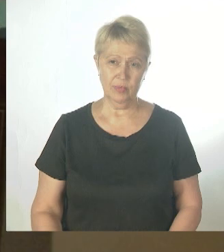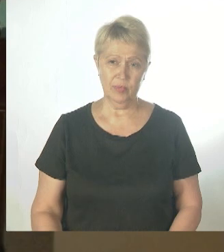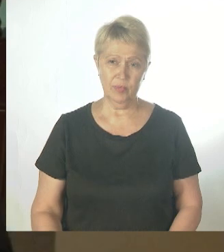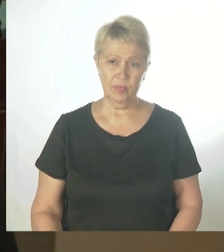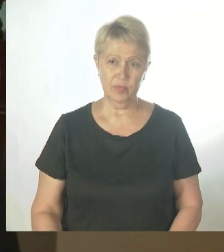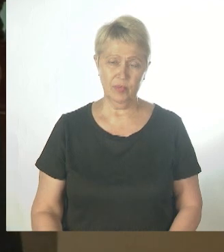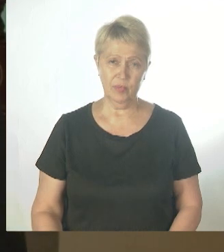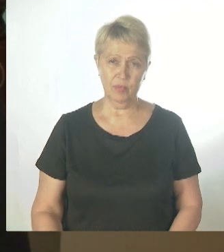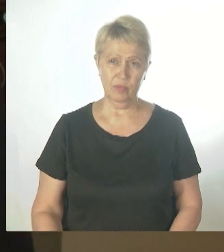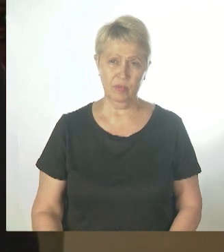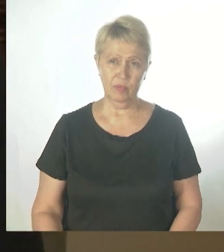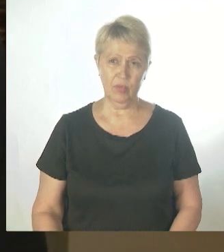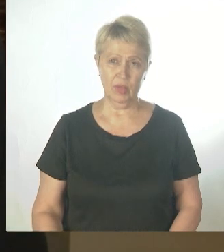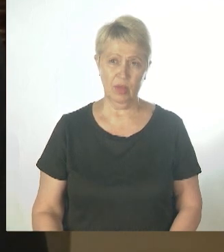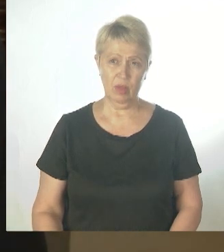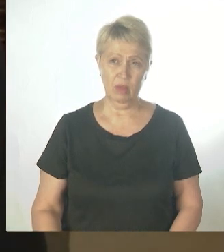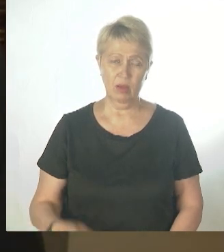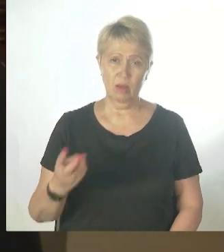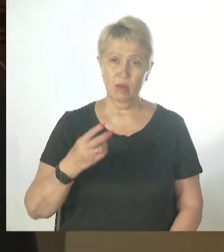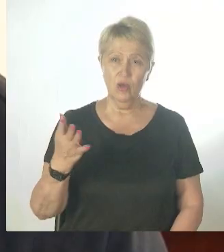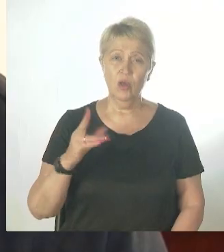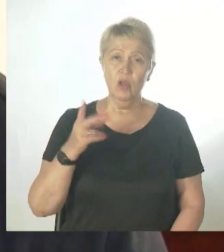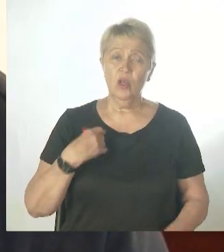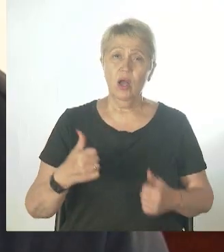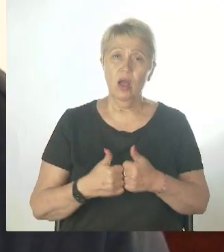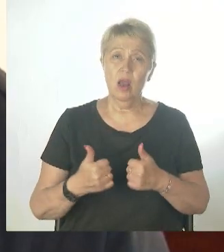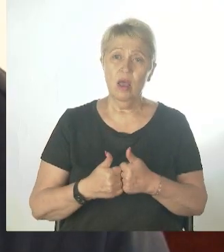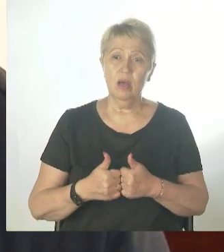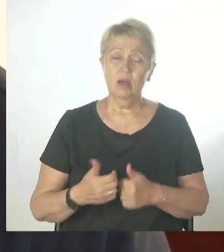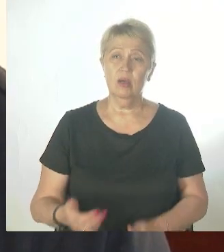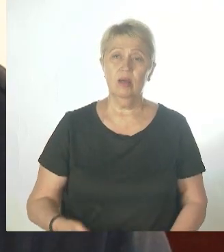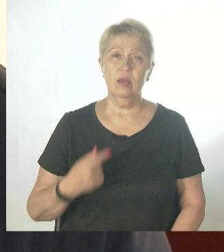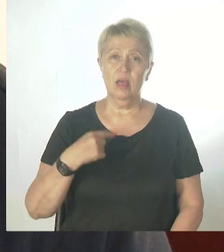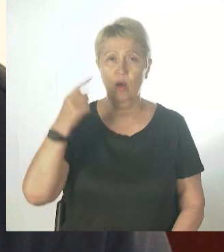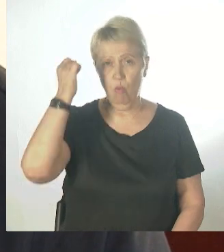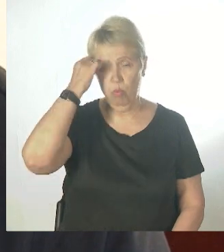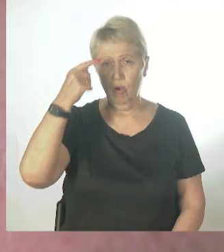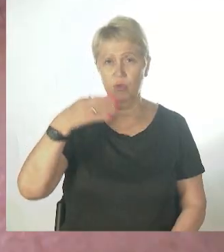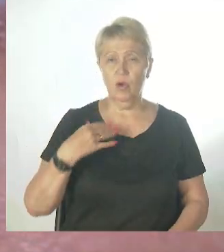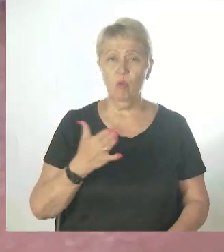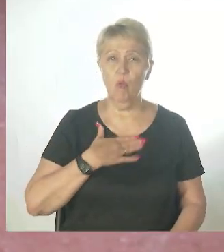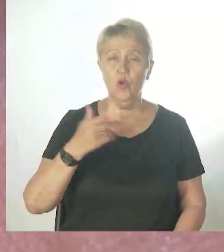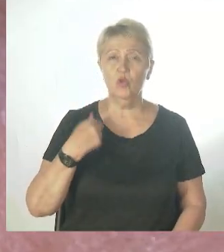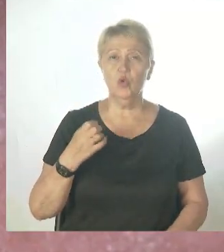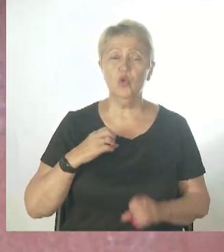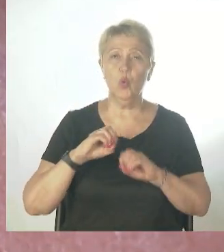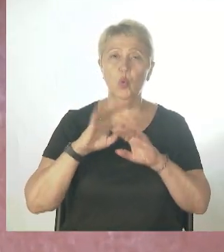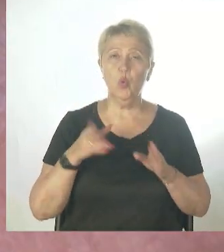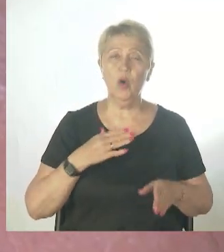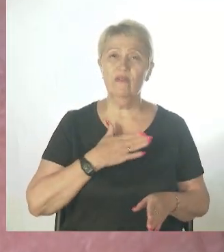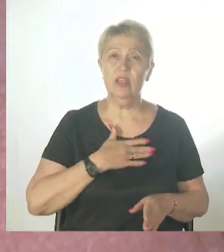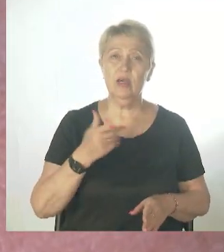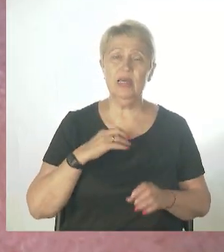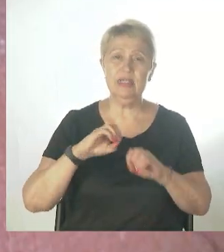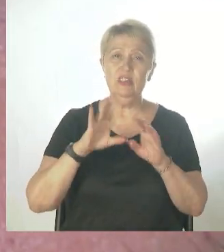снисходительно относиться как к своим, да, сокурсникам. Помню еще... Мой духовник еще говорил о священнослужении,